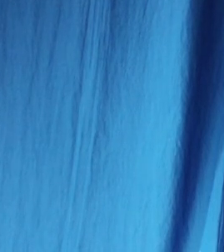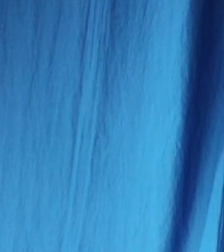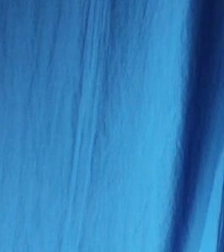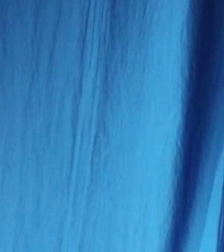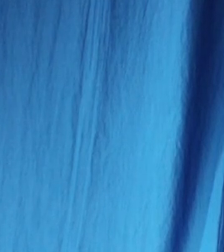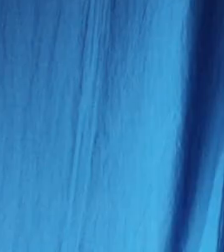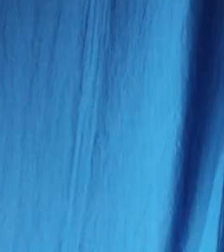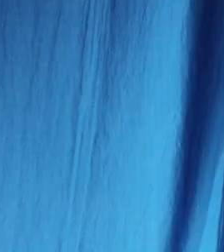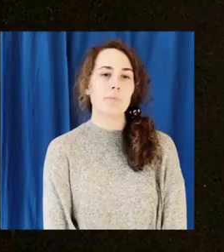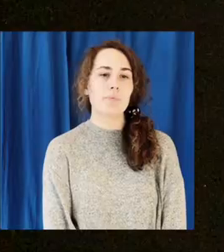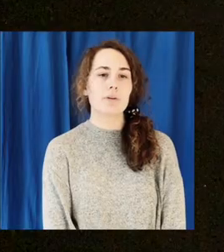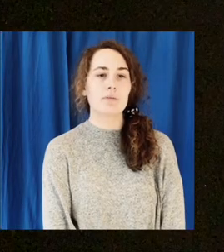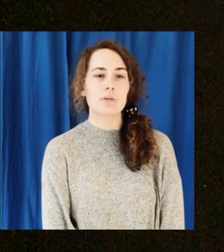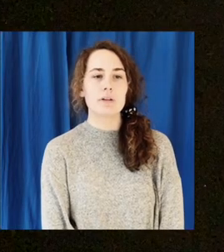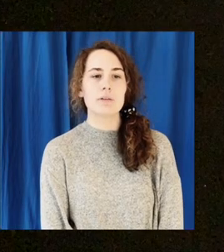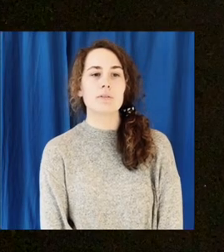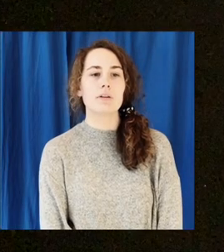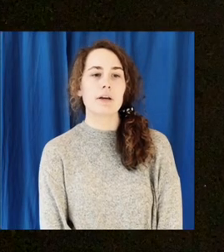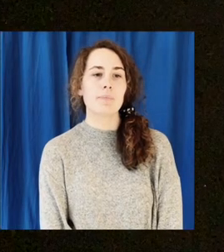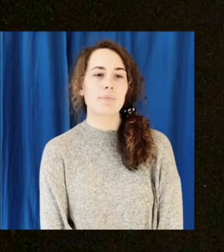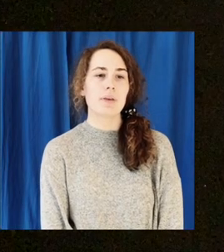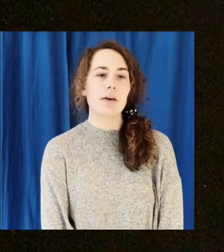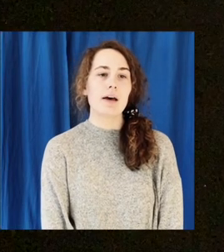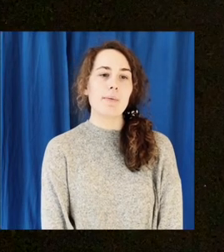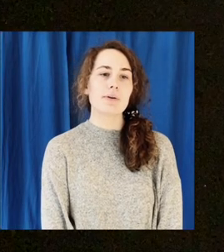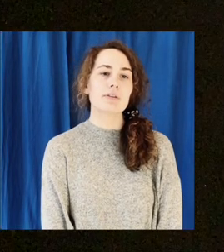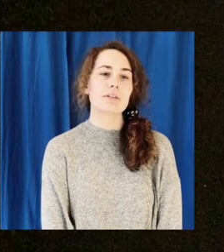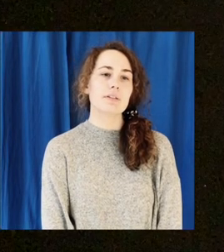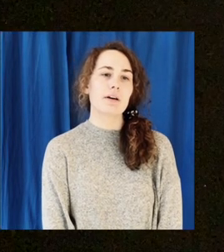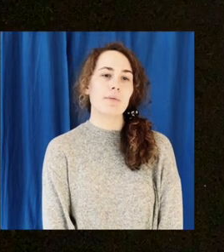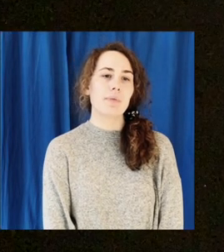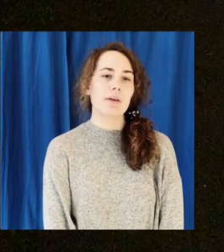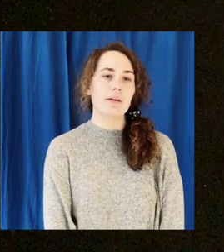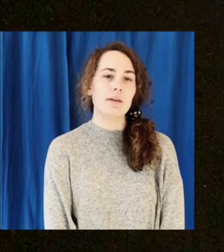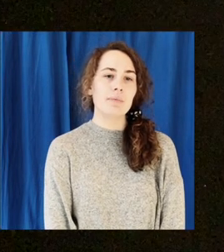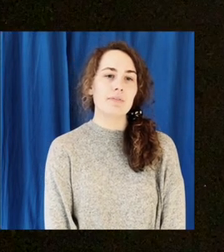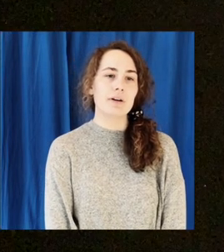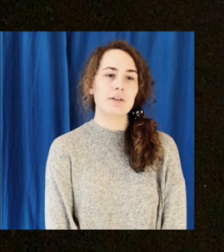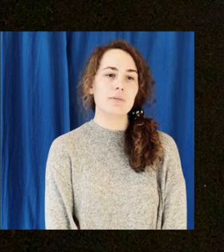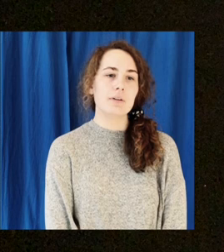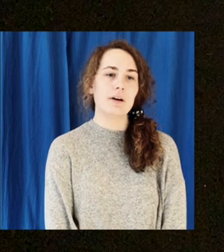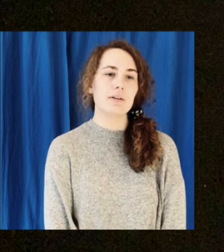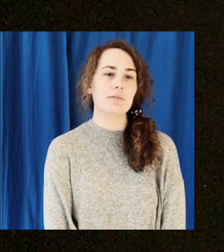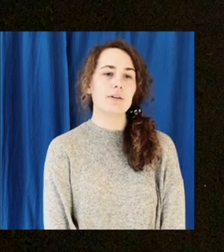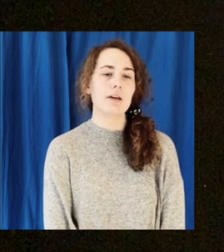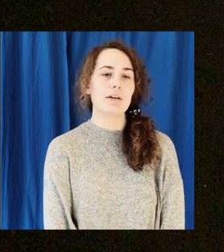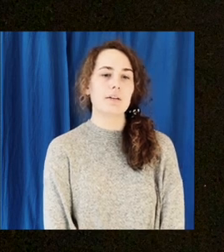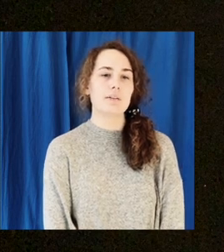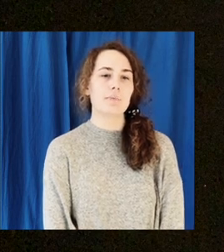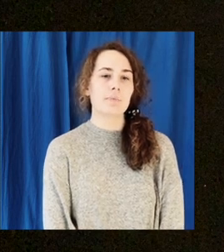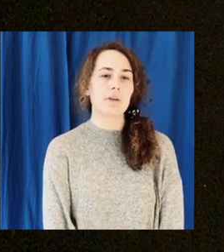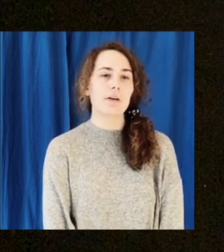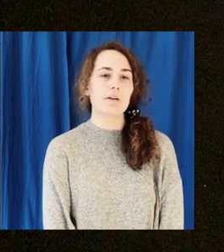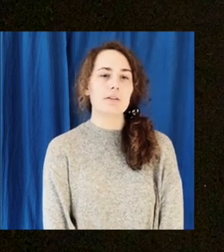aus wie auf diesem Tuch. Dunkel und leer. Aber Gott ist da. Ihm gefallen die Dunkelheit und die Leere